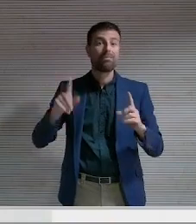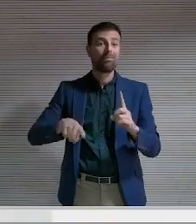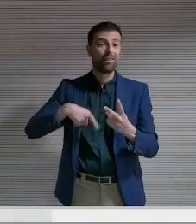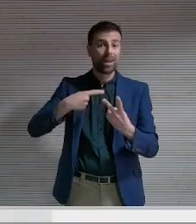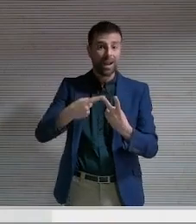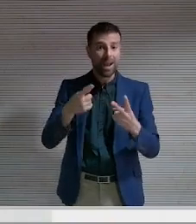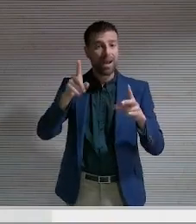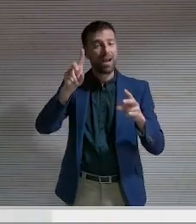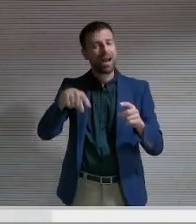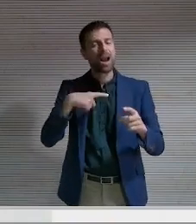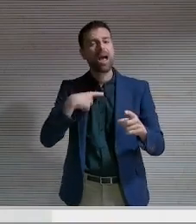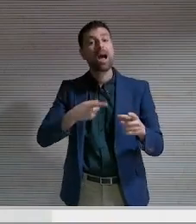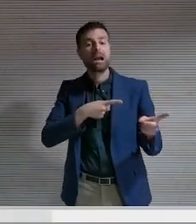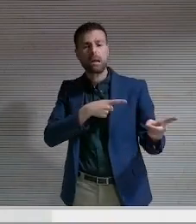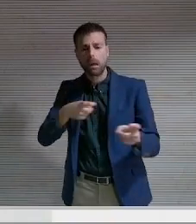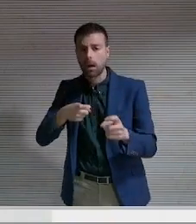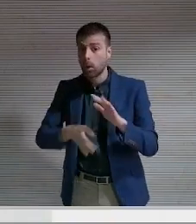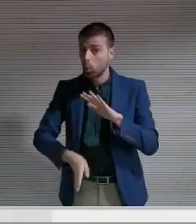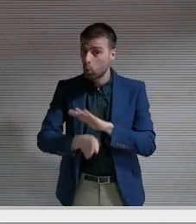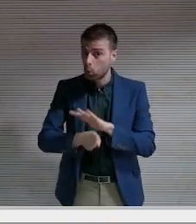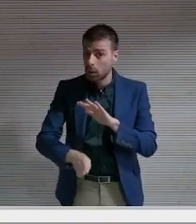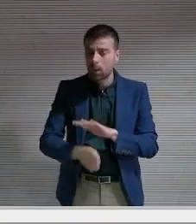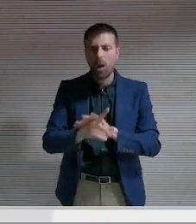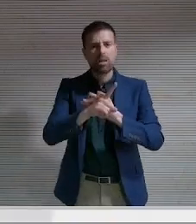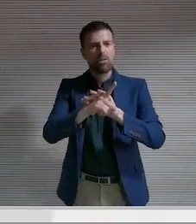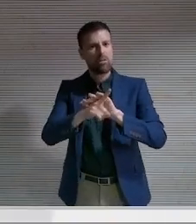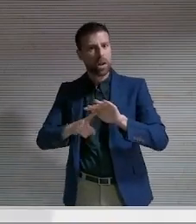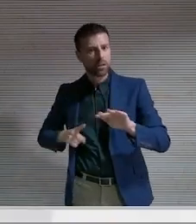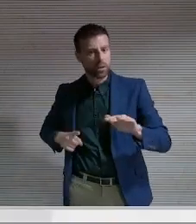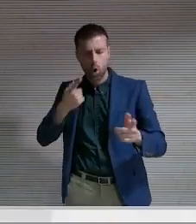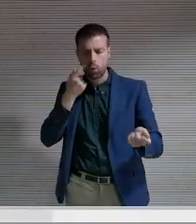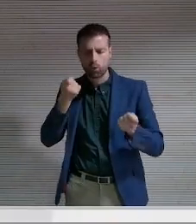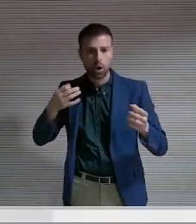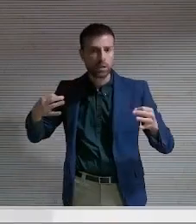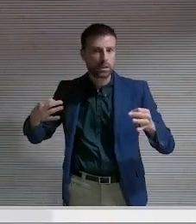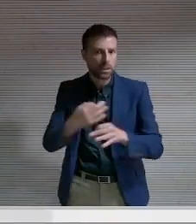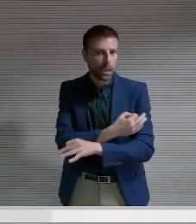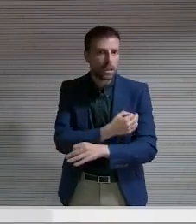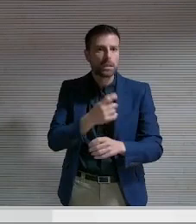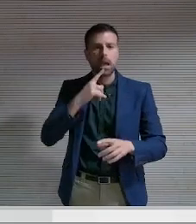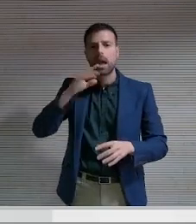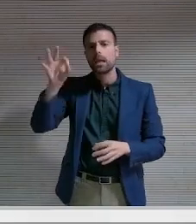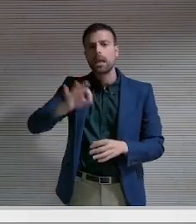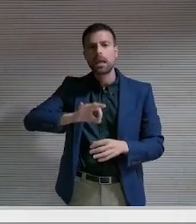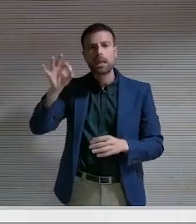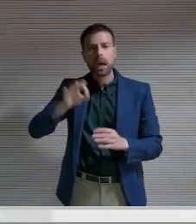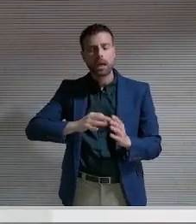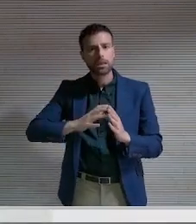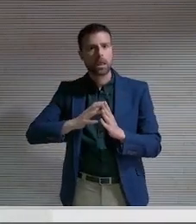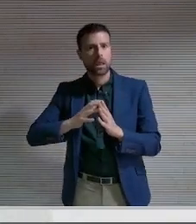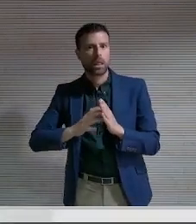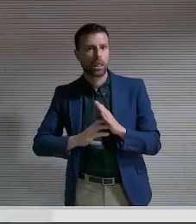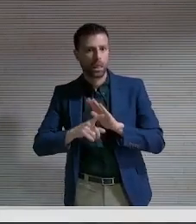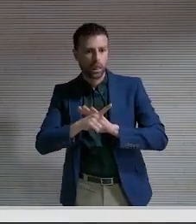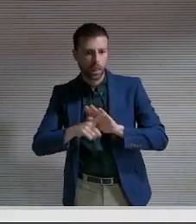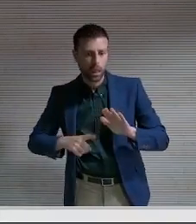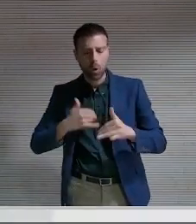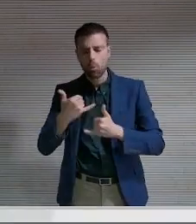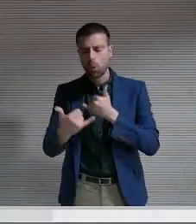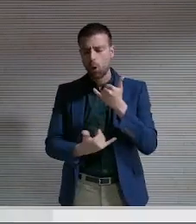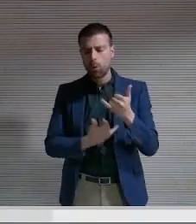està en marxa, malauradament, d'una inflació desbocada, del creixement dels tipus d'interès, de problemes, com deia abans, en les cadenes